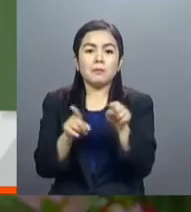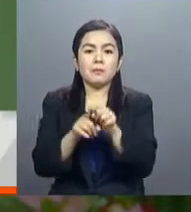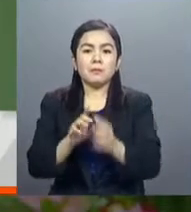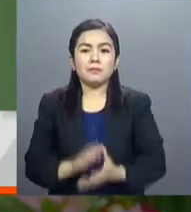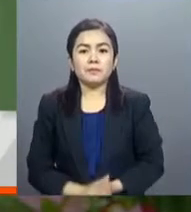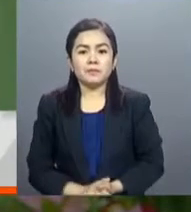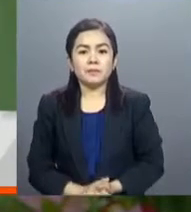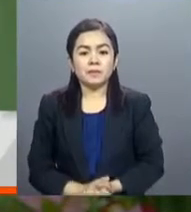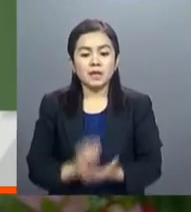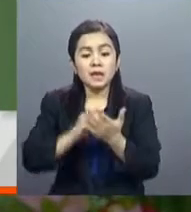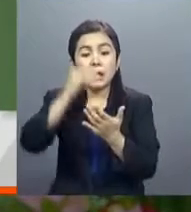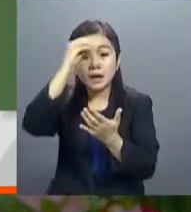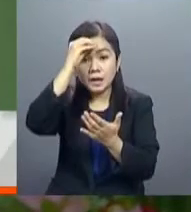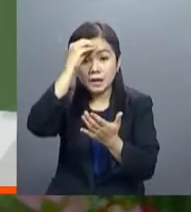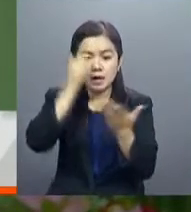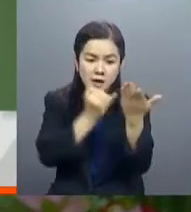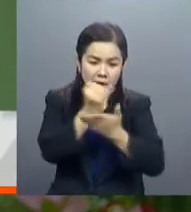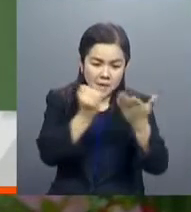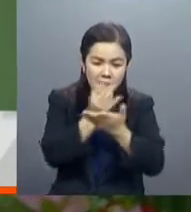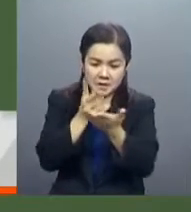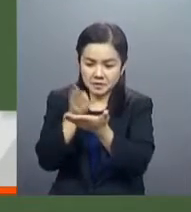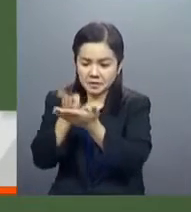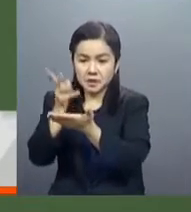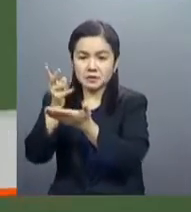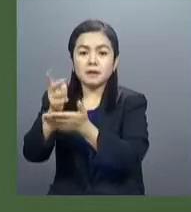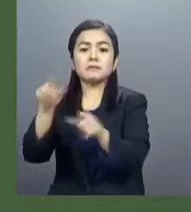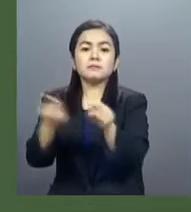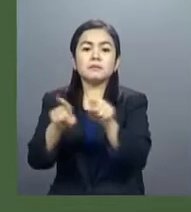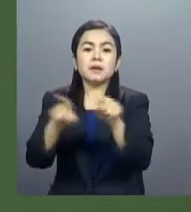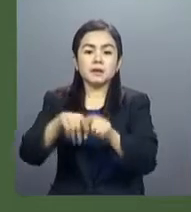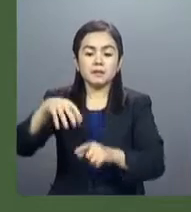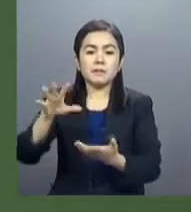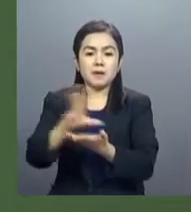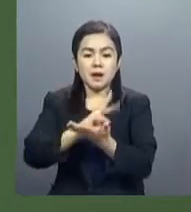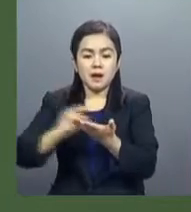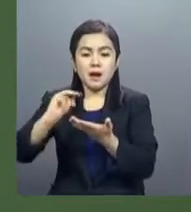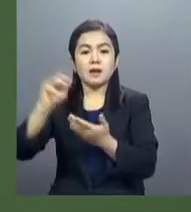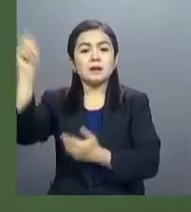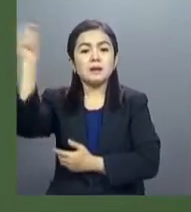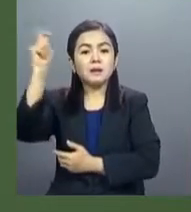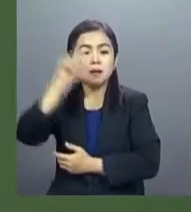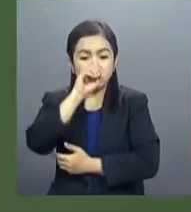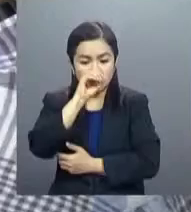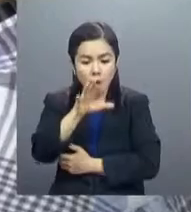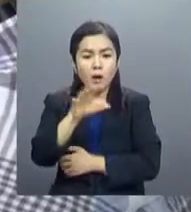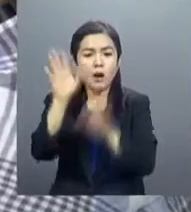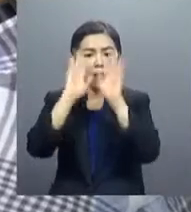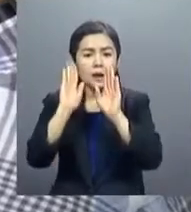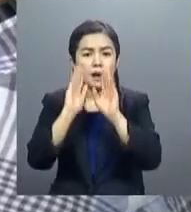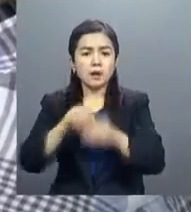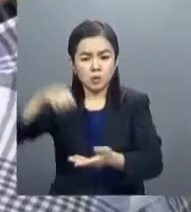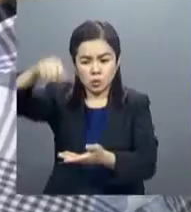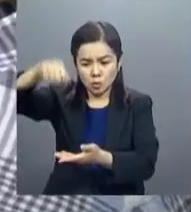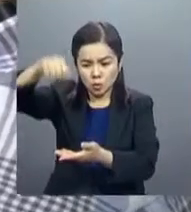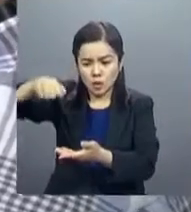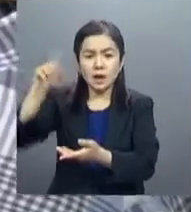าวิชาศิลปะการออกแบบภัสตราภรณ์คณะศิลปกรรมศาสตร์มหาวิทยาลัยธรรมศาสตร์บอกว่าปรากฏการณ์ถุงผ้าดังกล่าว